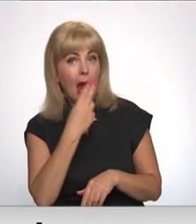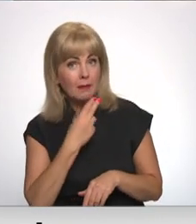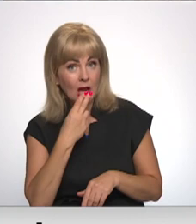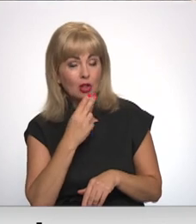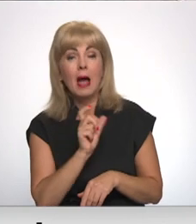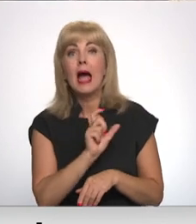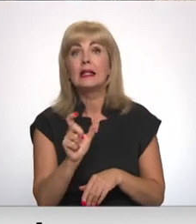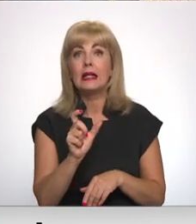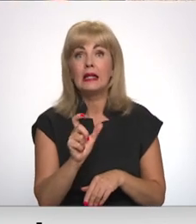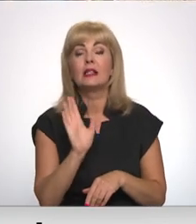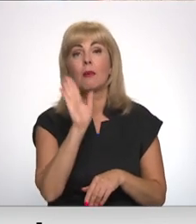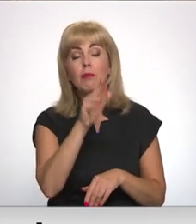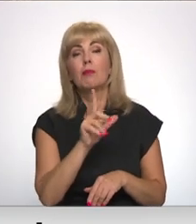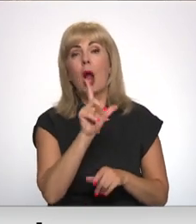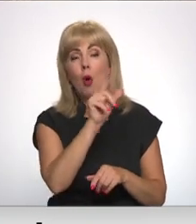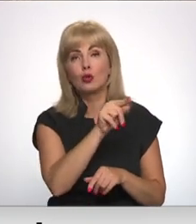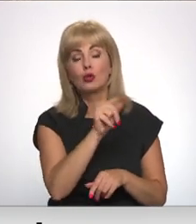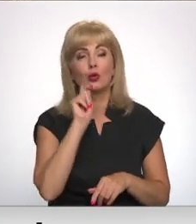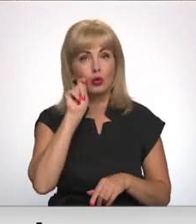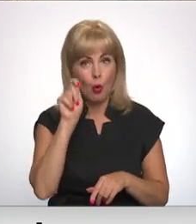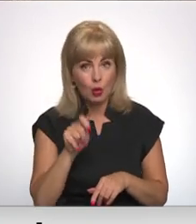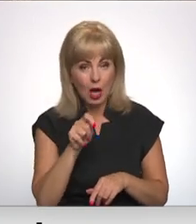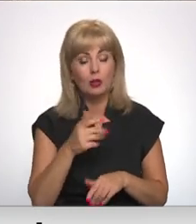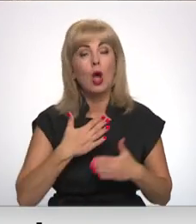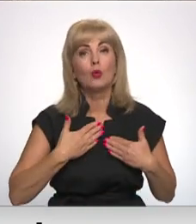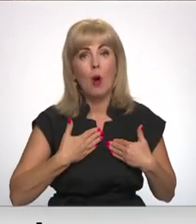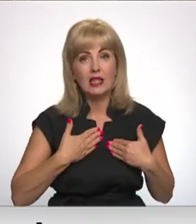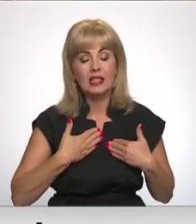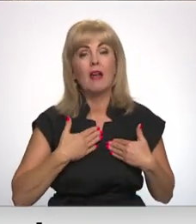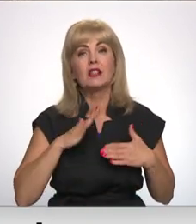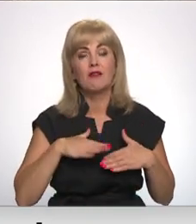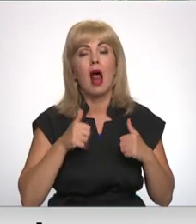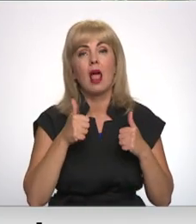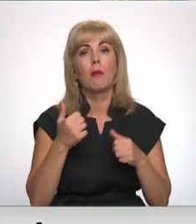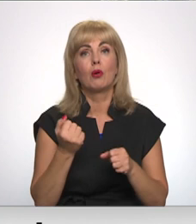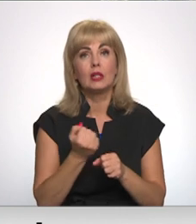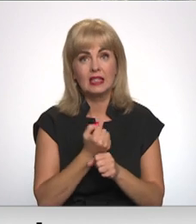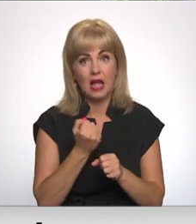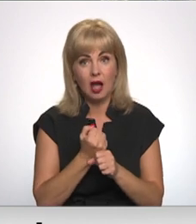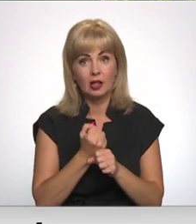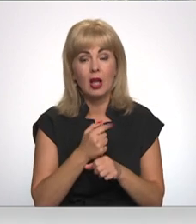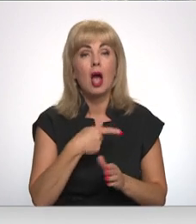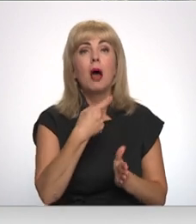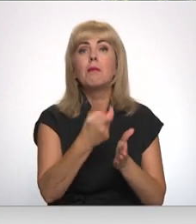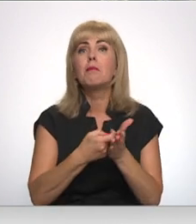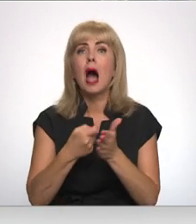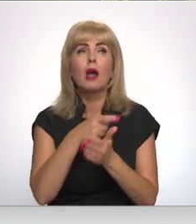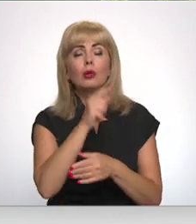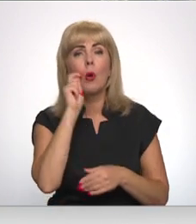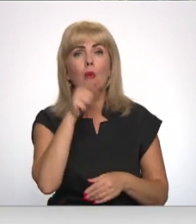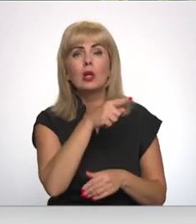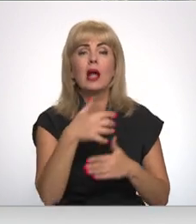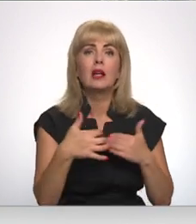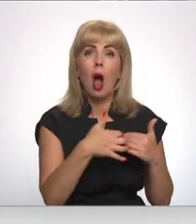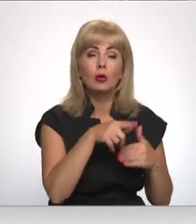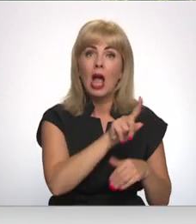bet drīz jau nonāks frontes līnijā, ir tas, ko no sevis var labu izdarīt. Uzjautāju kādiem, kas ir Ukrainā kaujinieki, vai ir